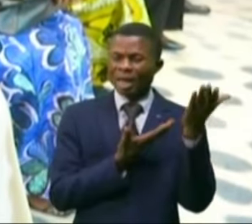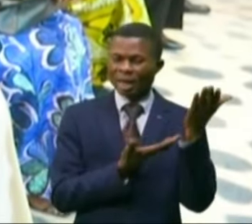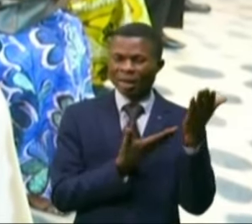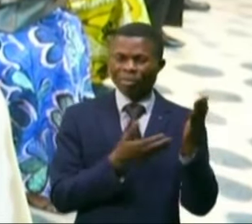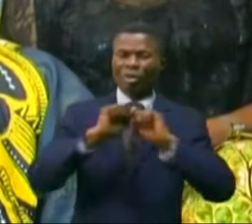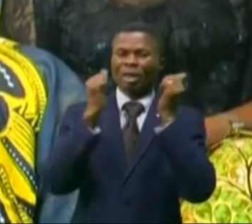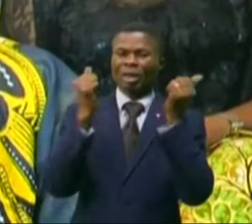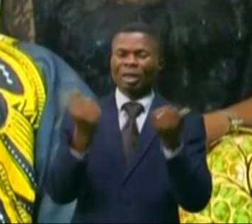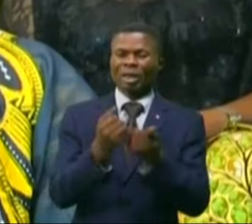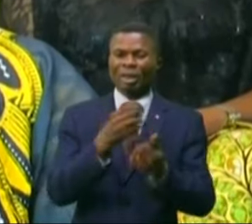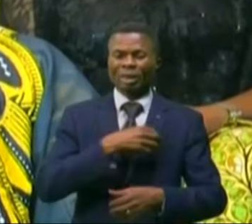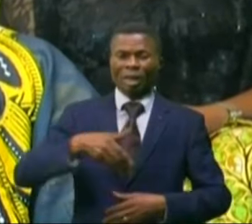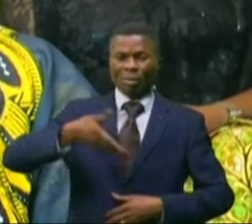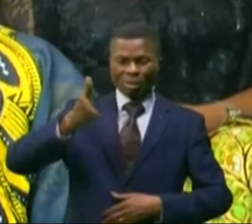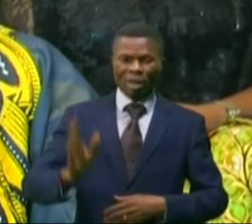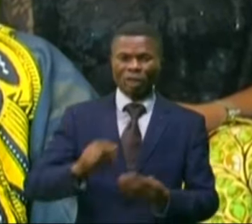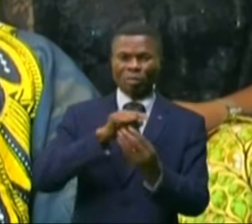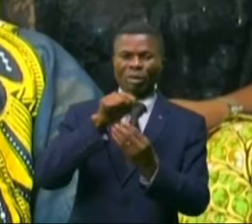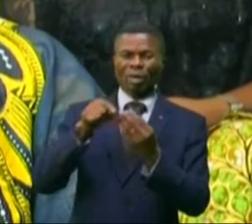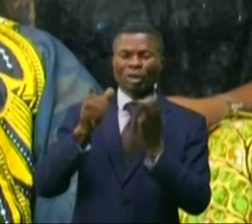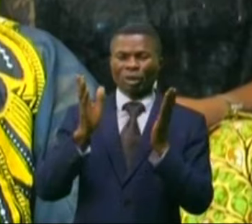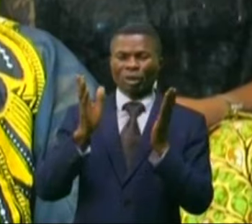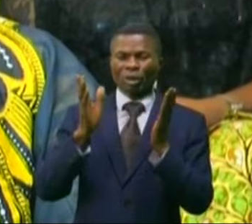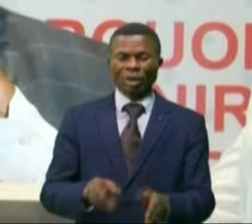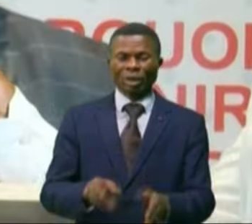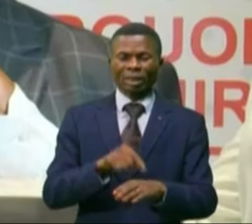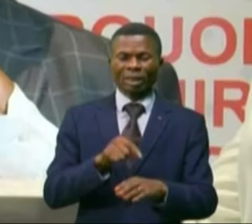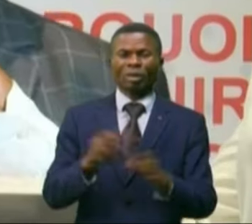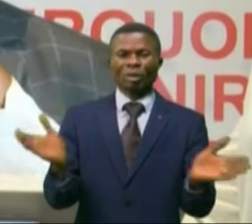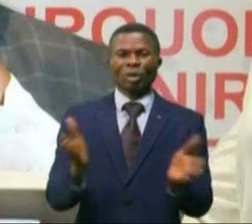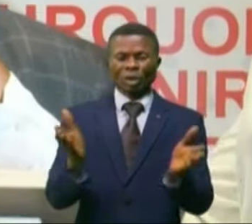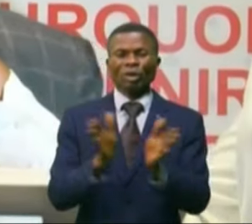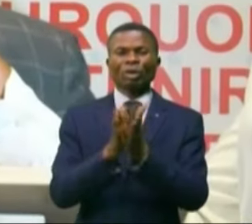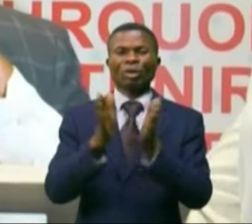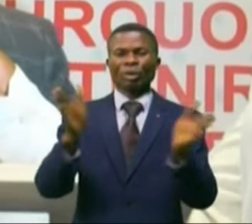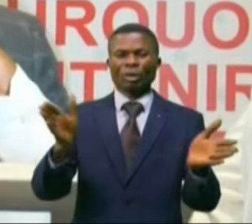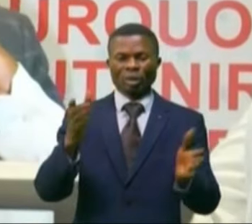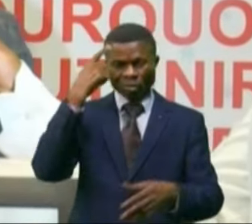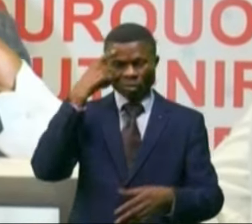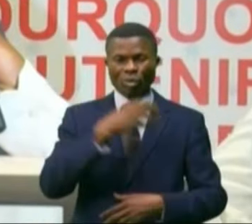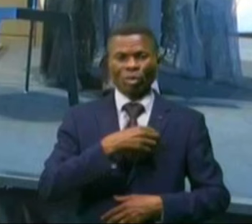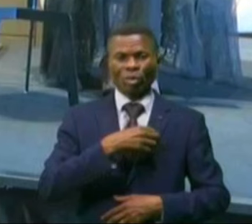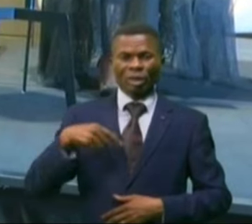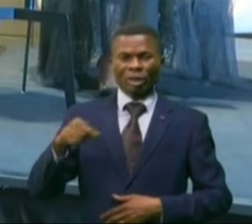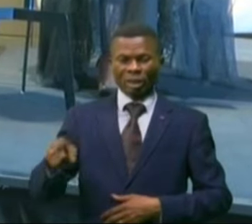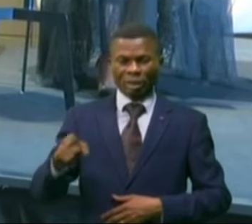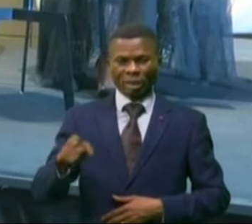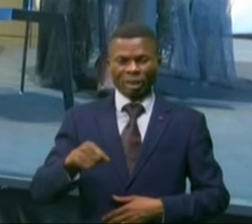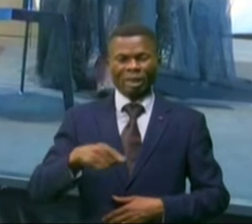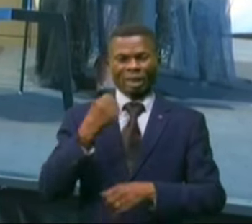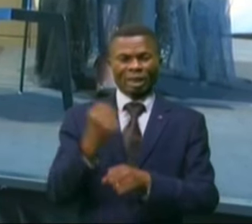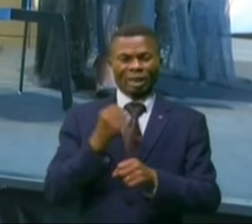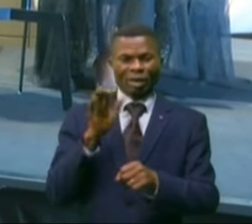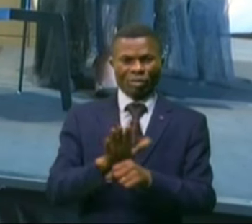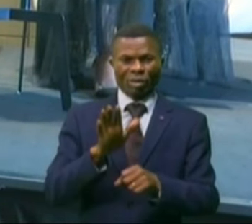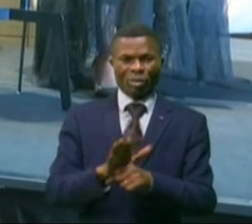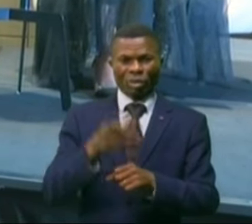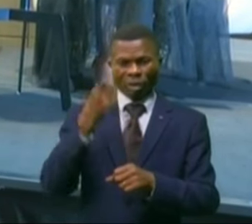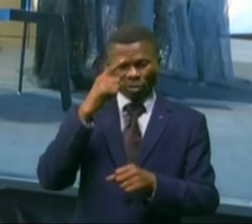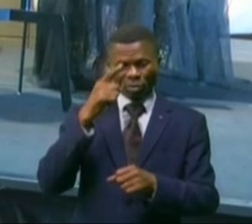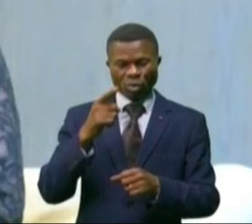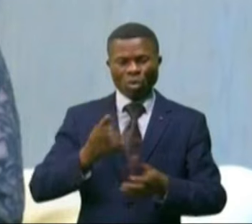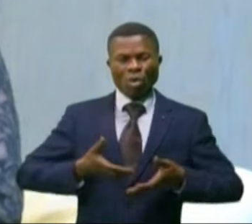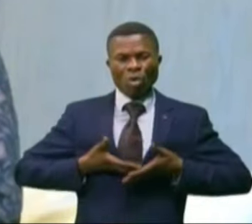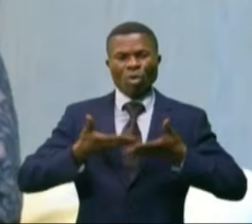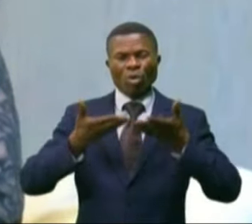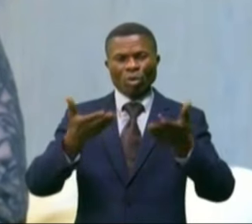l'Association des femmes experts comptables. Un moment d'encouragement collectif pour ces femmes qui se sont battues pour donner corps